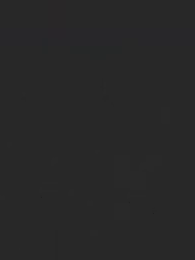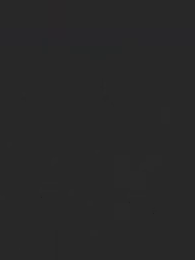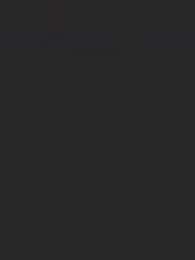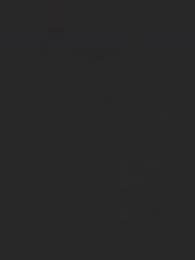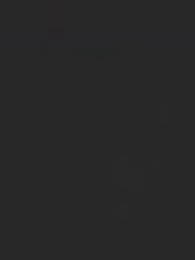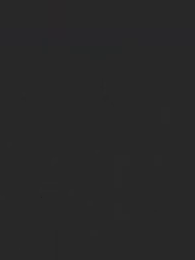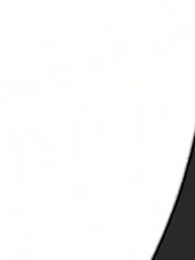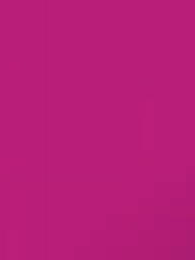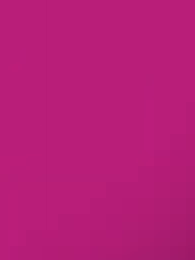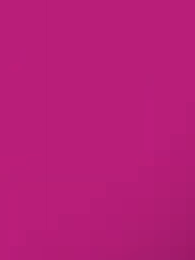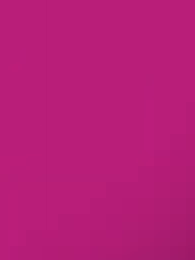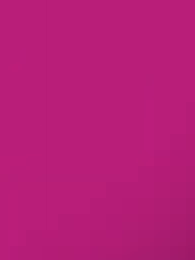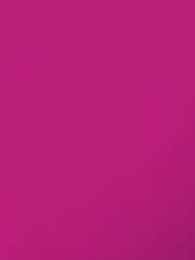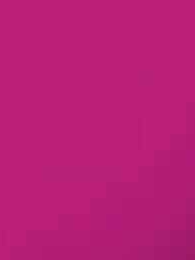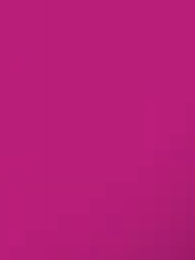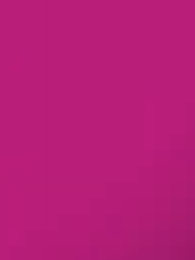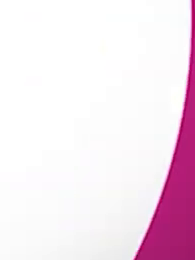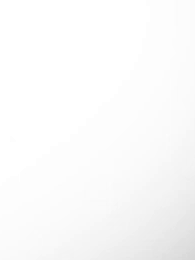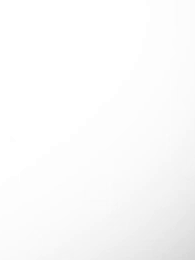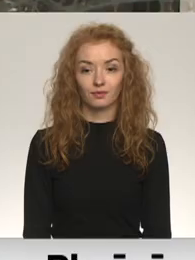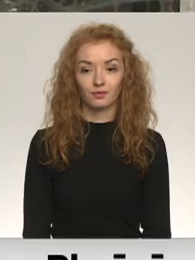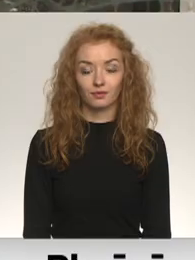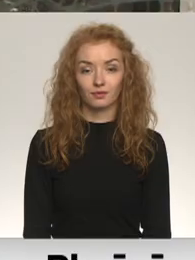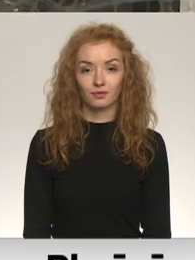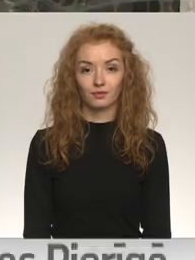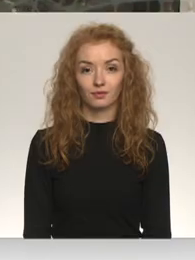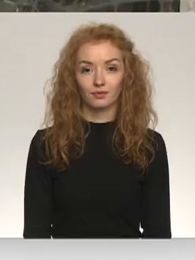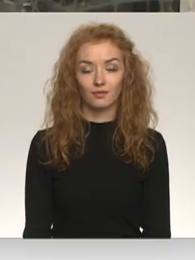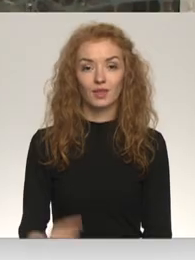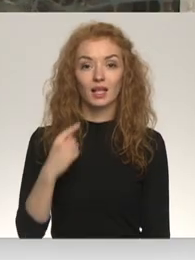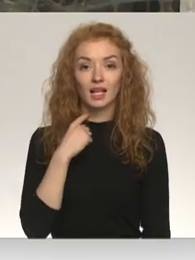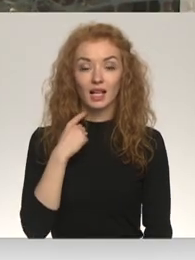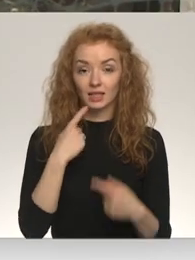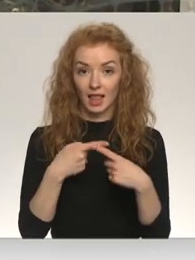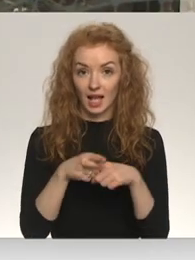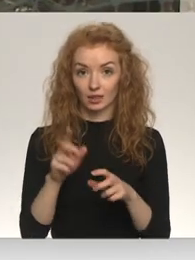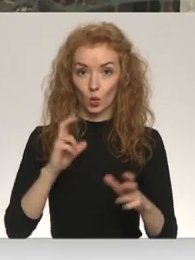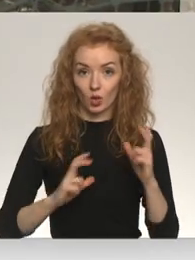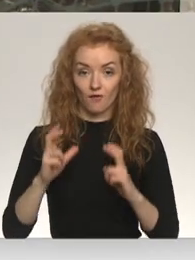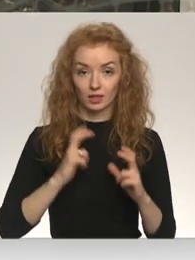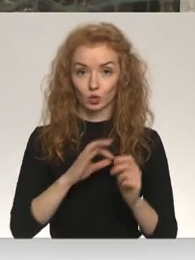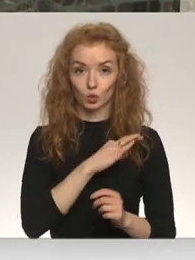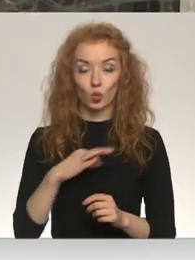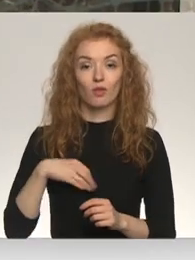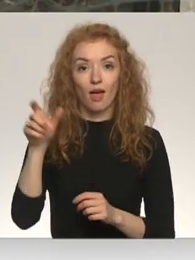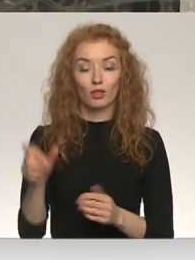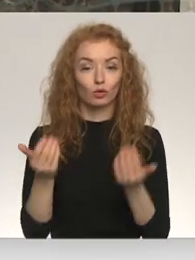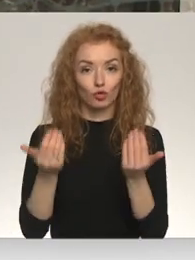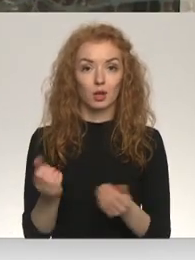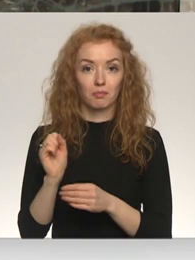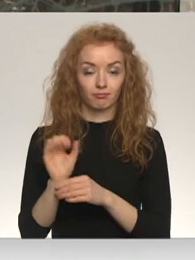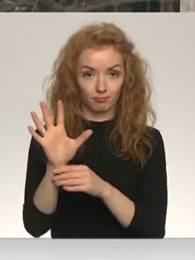Re, viss ēters ir te! Rīgas Tehniskās universitātes studenti šodien